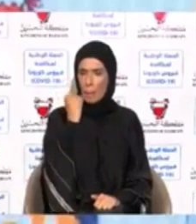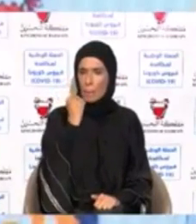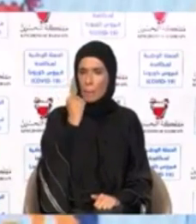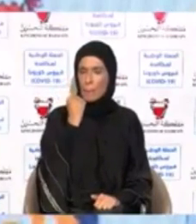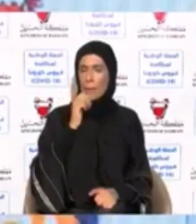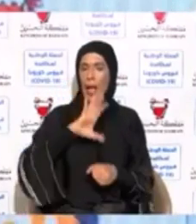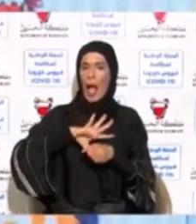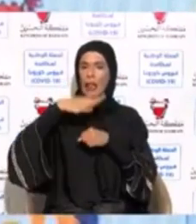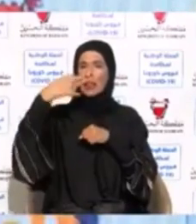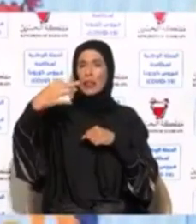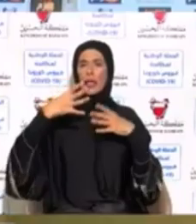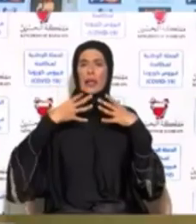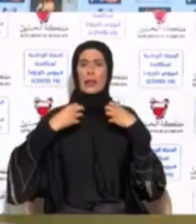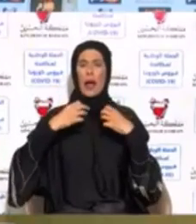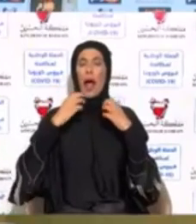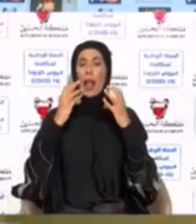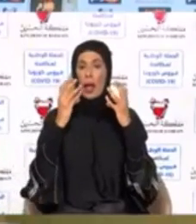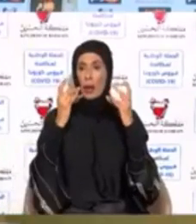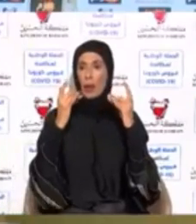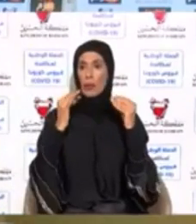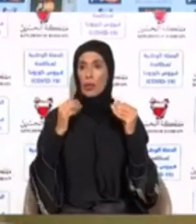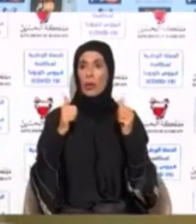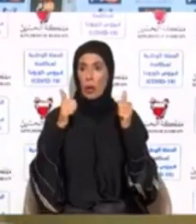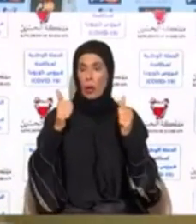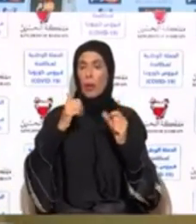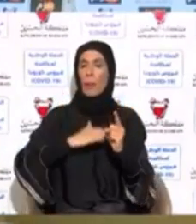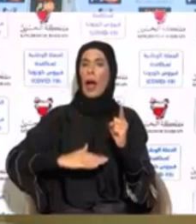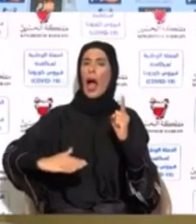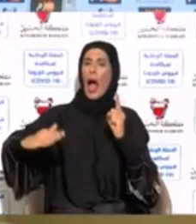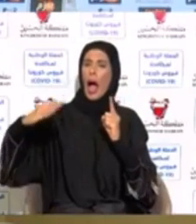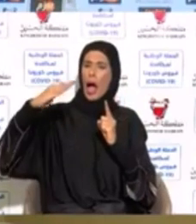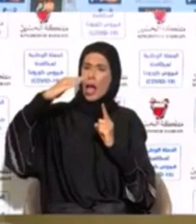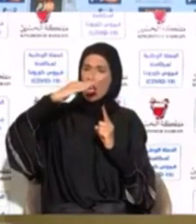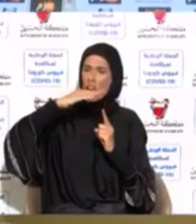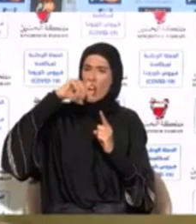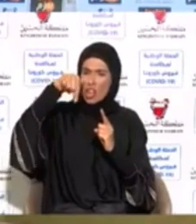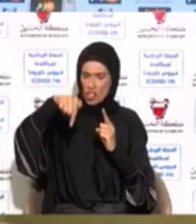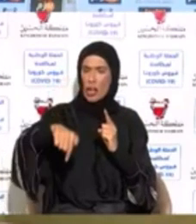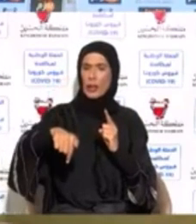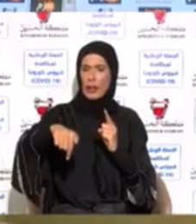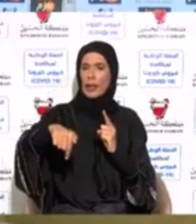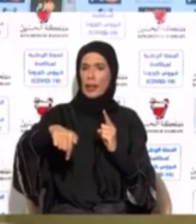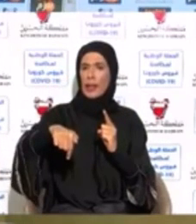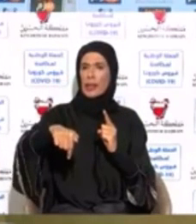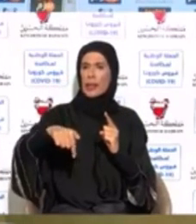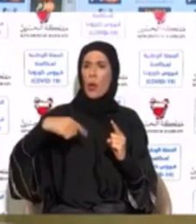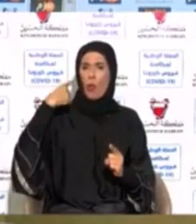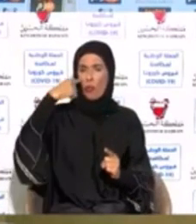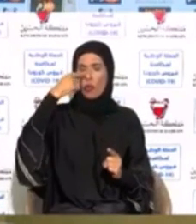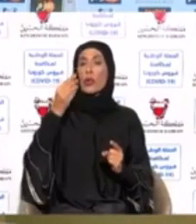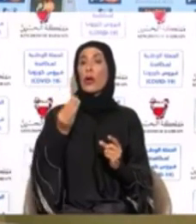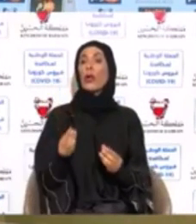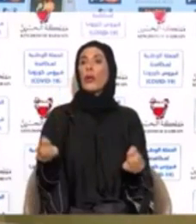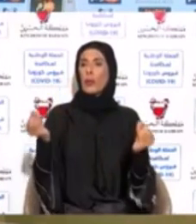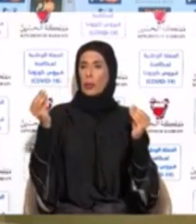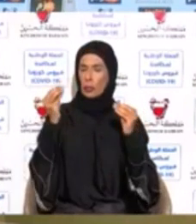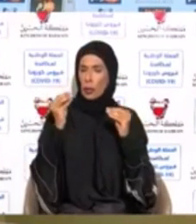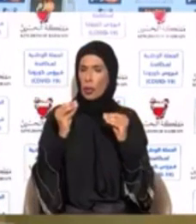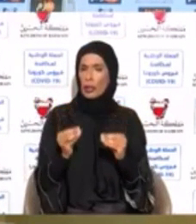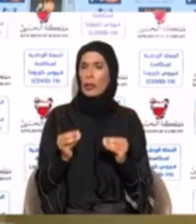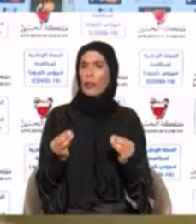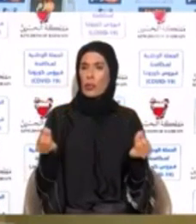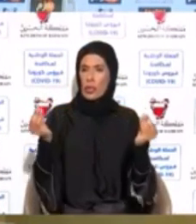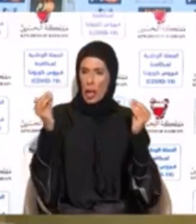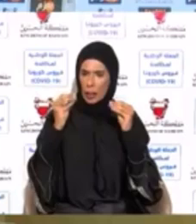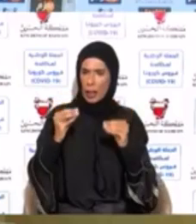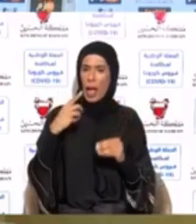إصابة. هل أعداد هذه الفحوصات تمثل أعلى طاقة استيعابية متوفرة لدينا، أم أن هناك تفادي